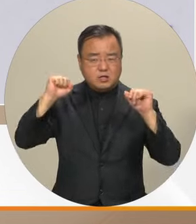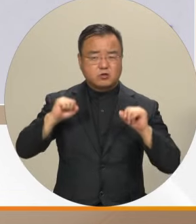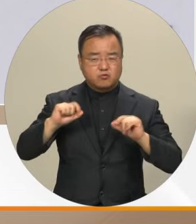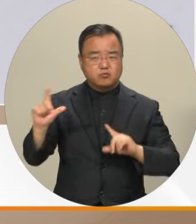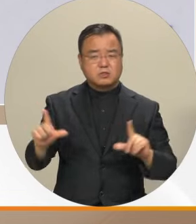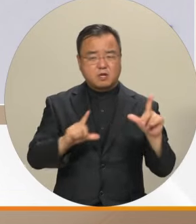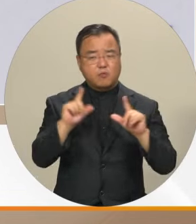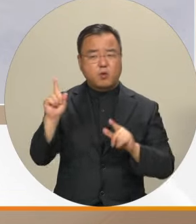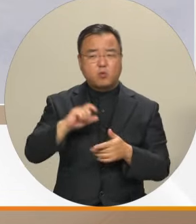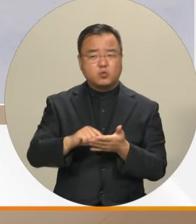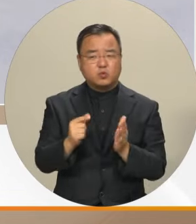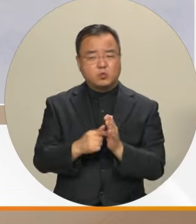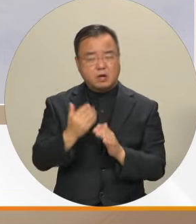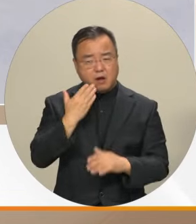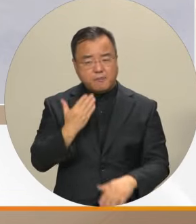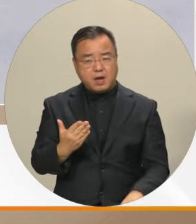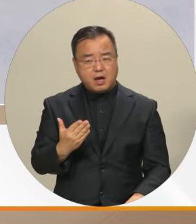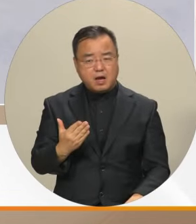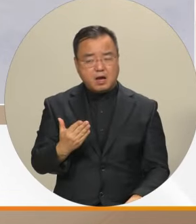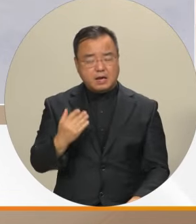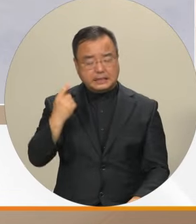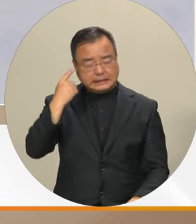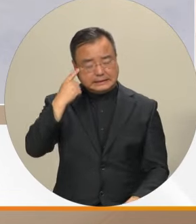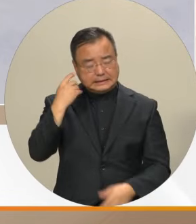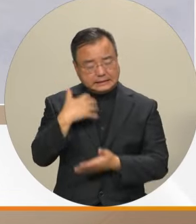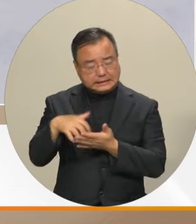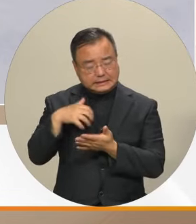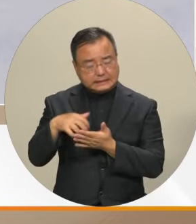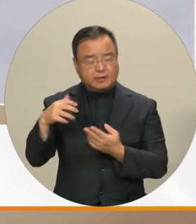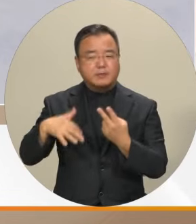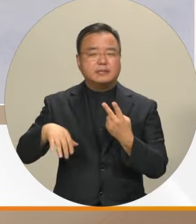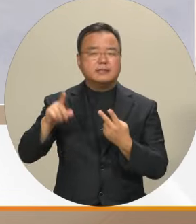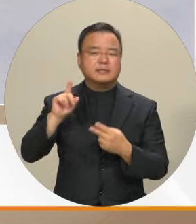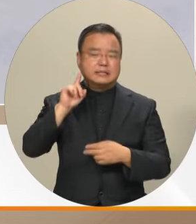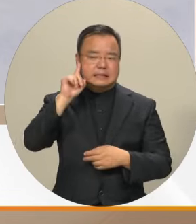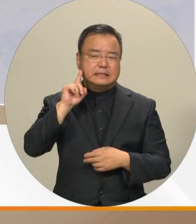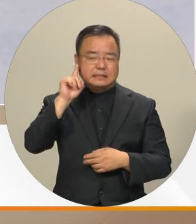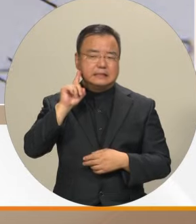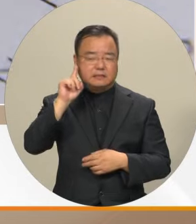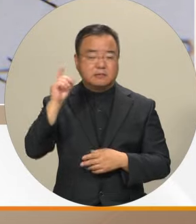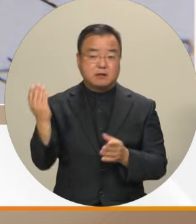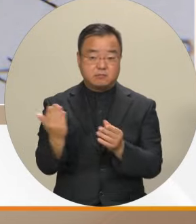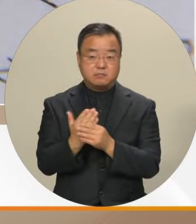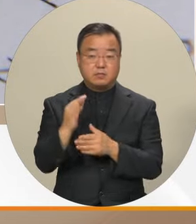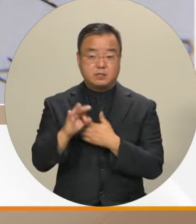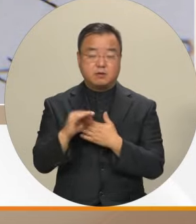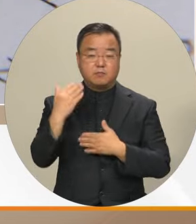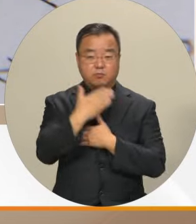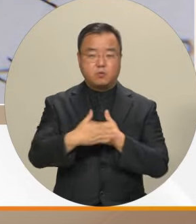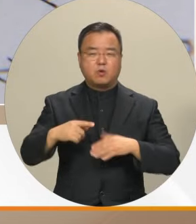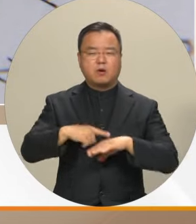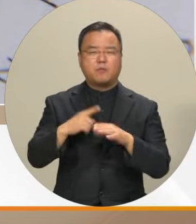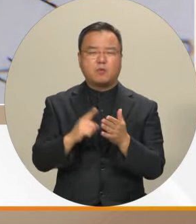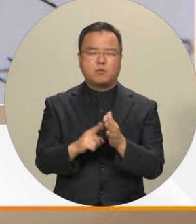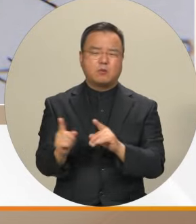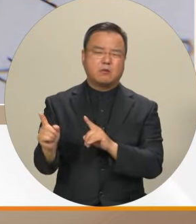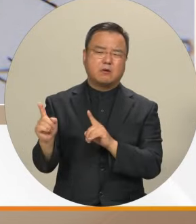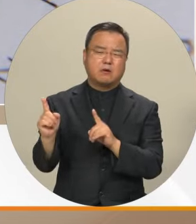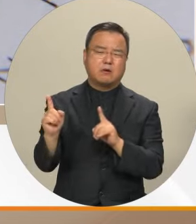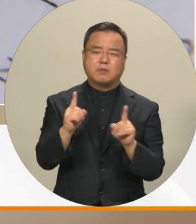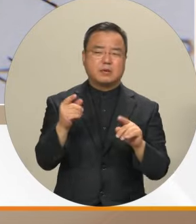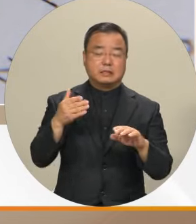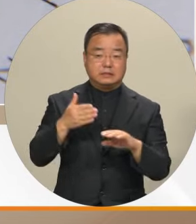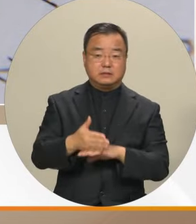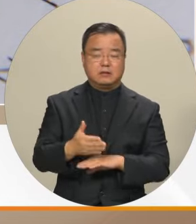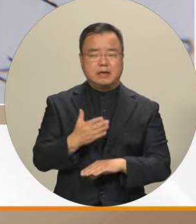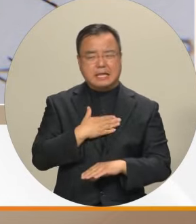있을까 뭐 이런게 이제 2차 스트레스 든요 그러다 보면 몸과 마음에 회복이 느려지고